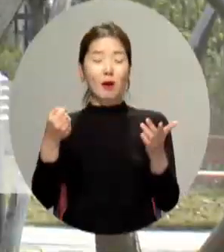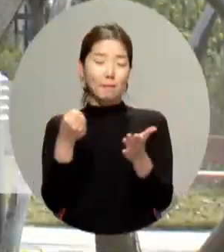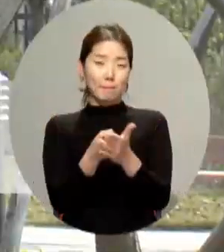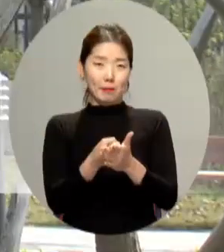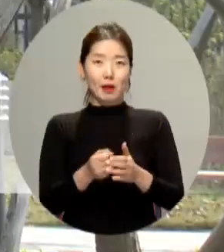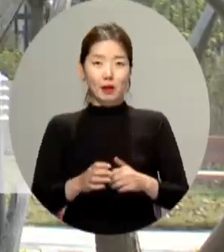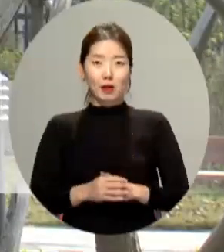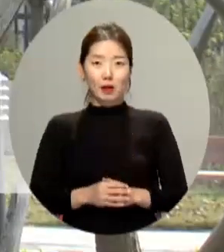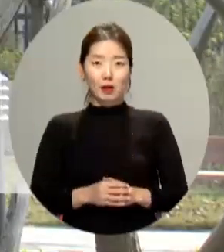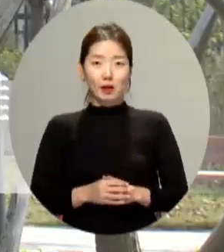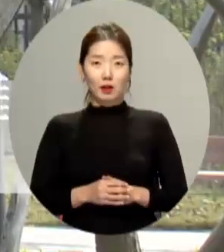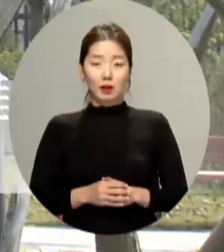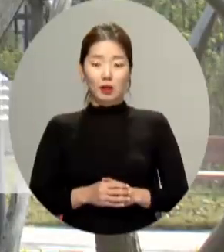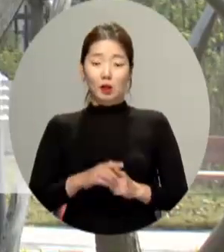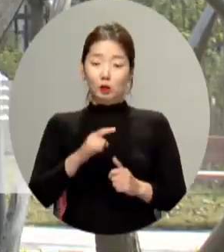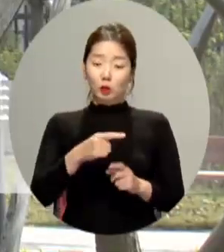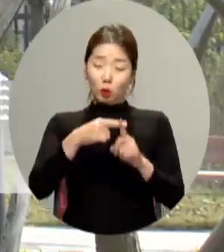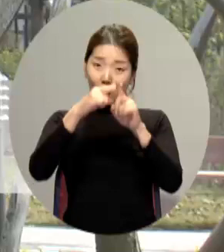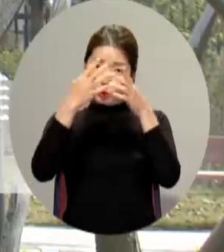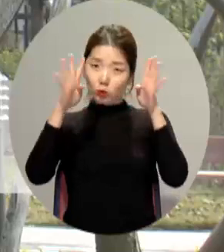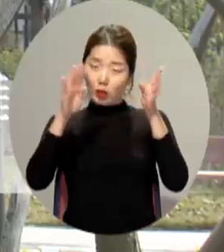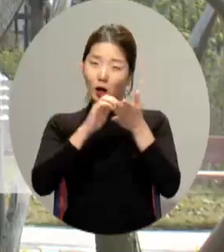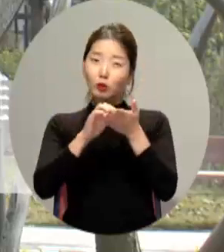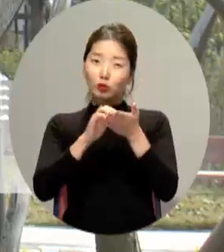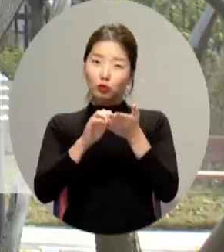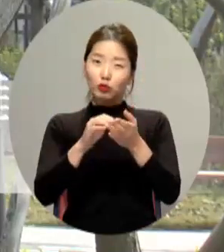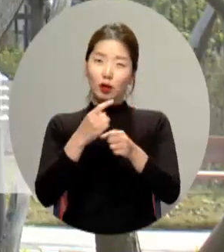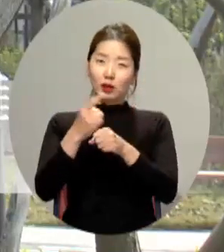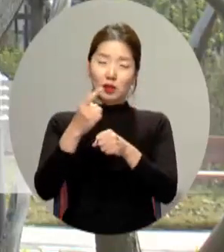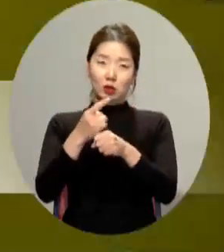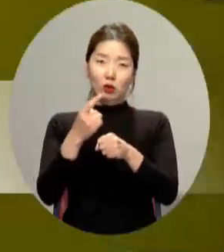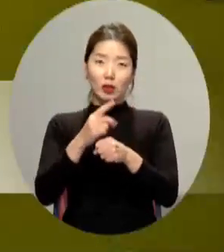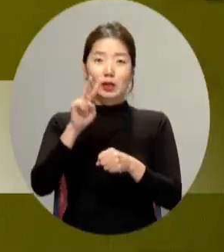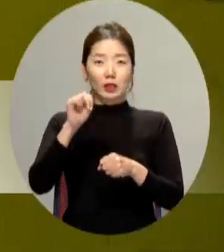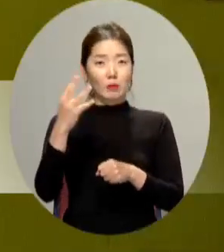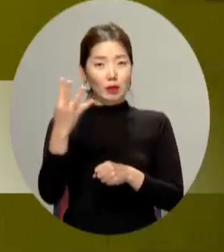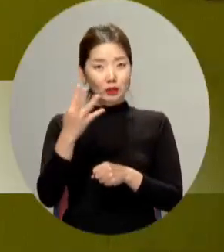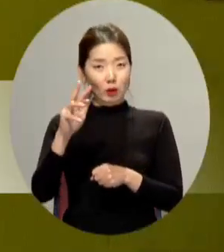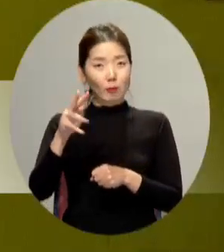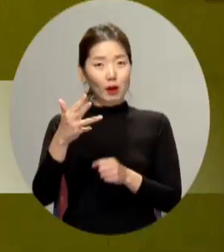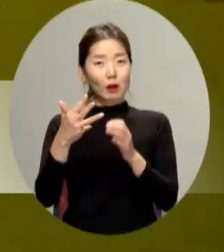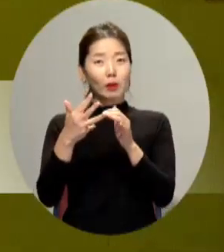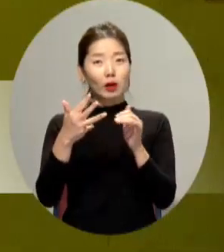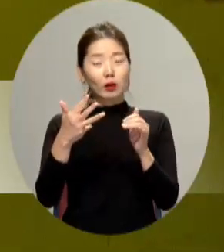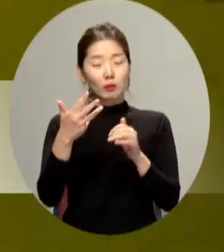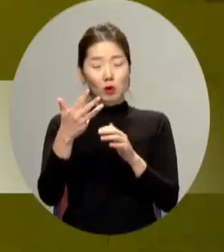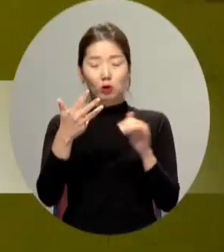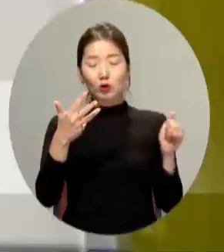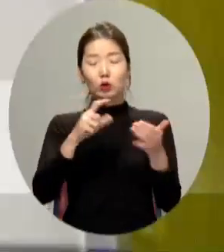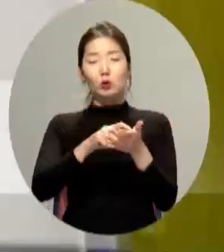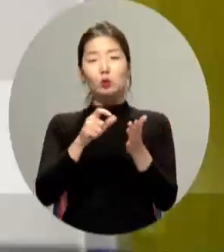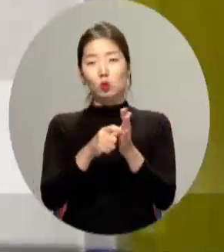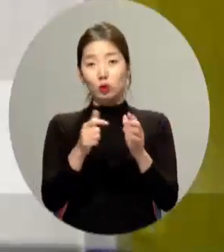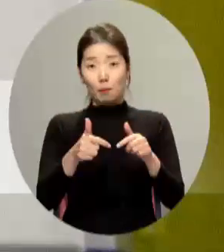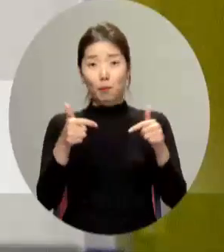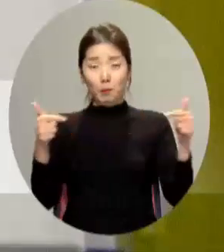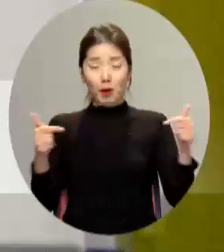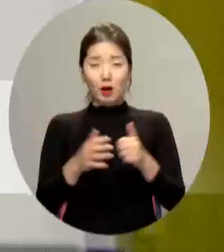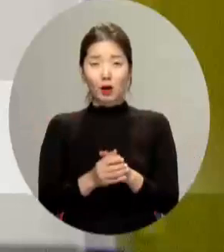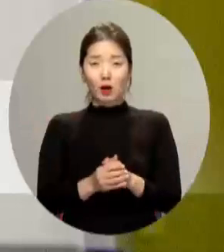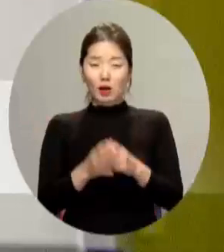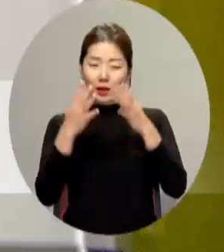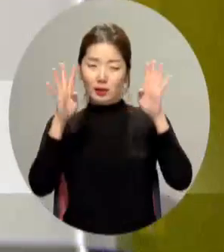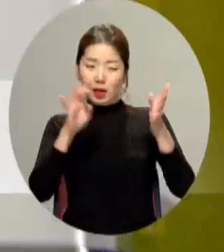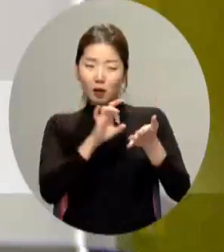결정했습니다 이에 따라 국내 간호대학 입학 정원이 내년에는 24,800 세명으로 늘어나며 교육부가